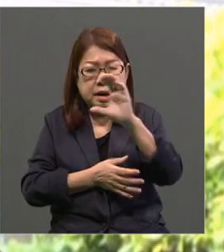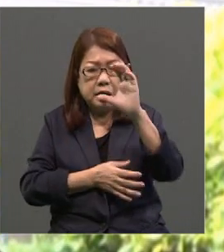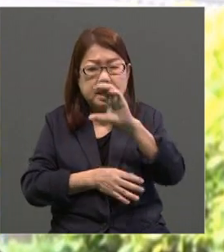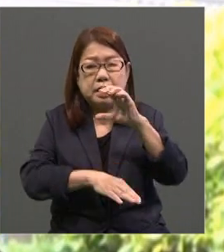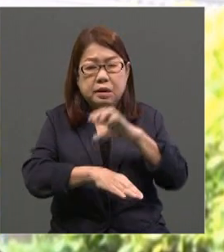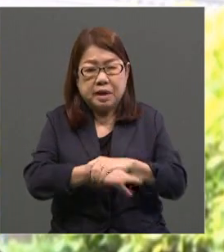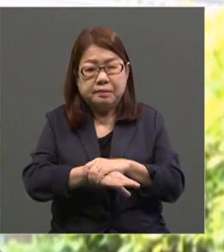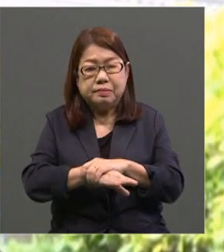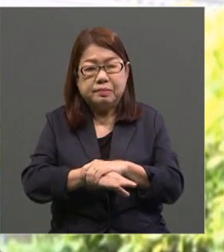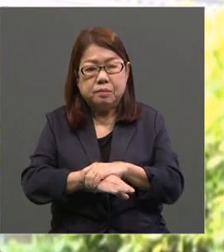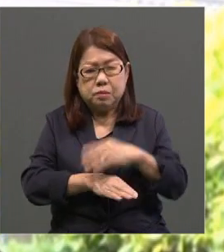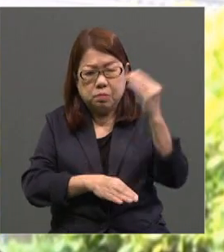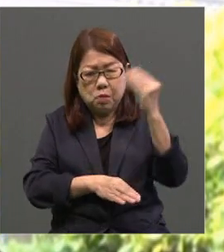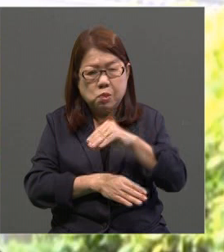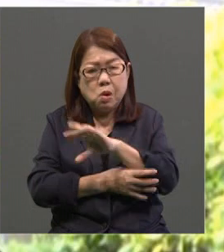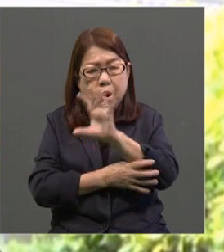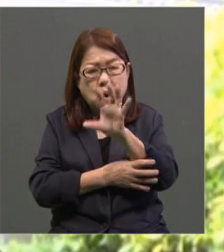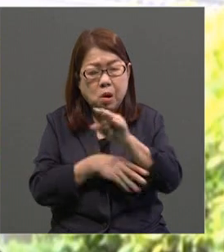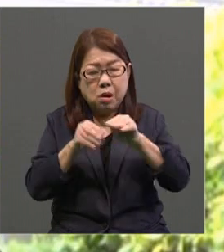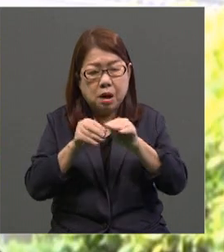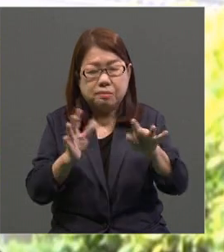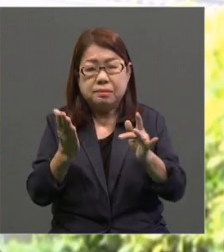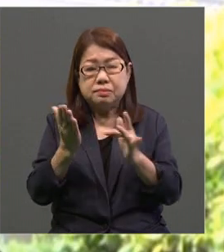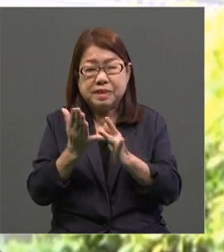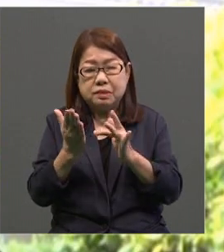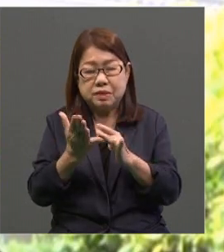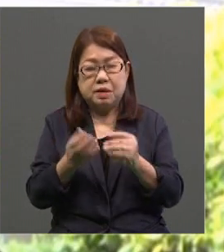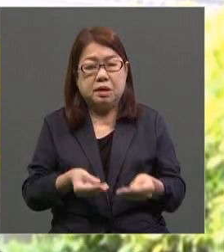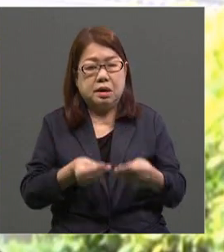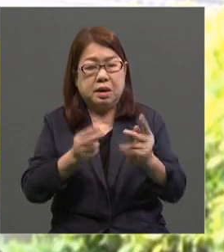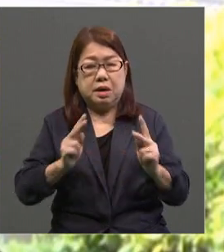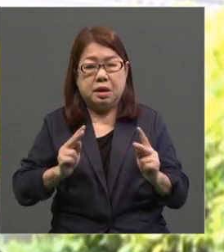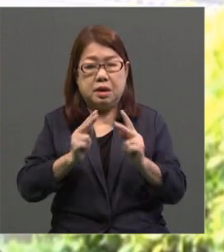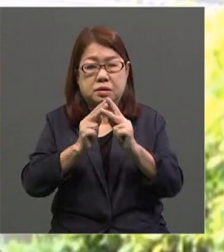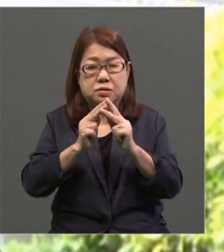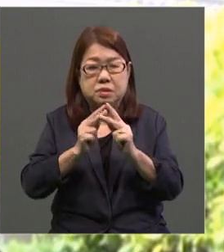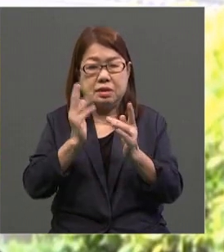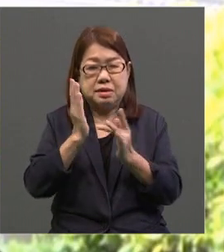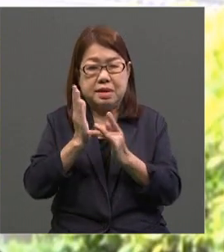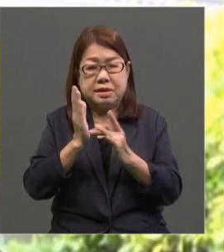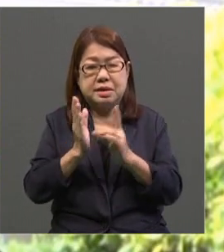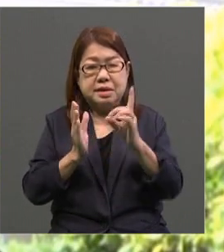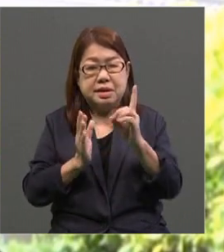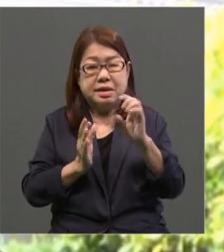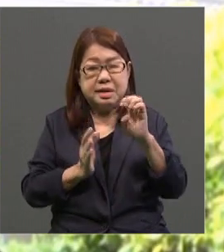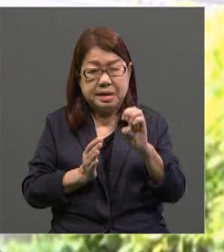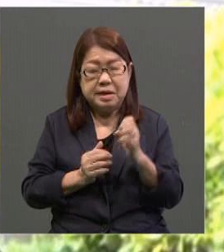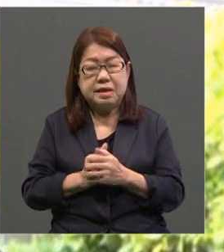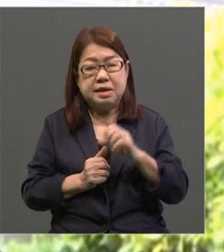ทางเทคโนโลยีนะครับอันนี้ก็ขอมอบหมายให้กระทรวงดีกสทช.